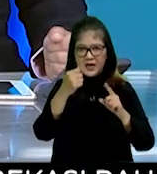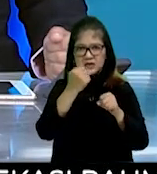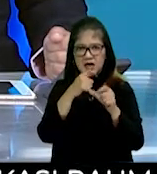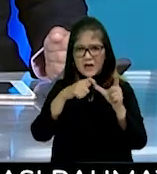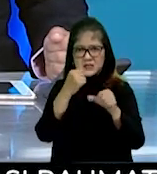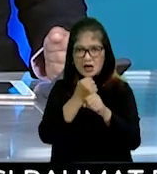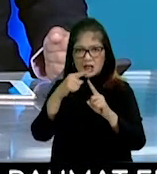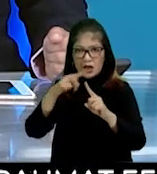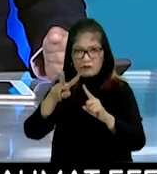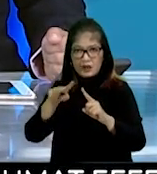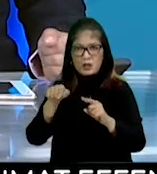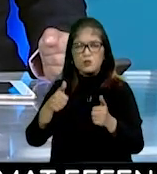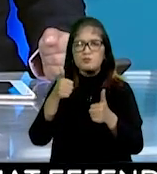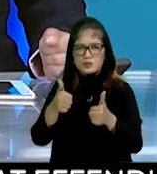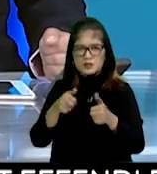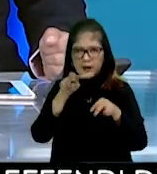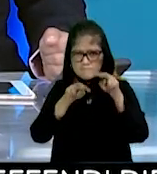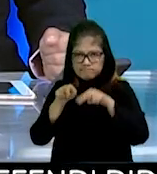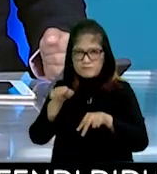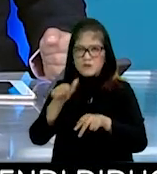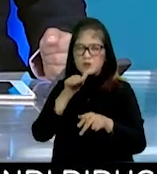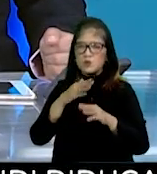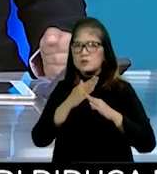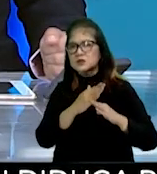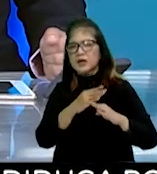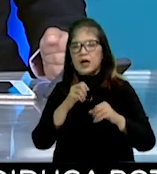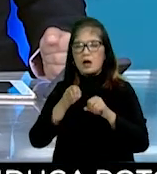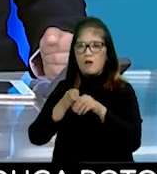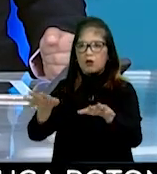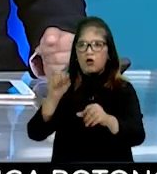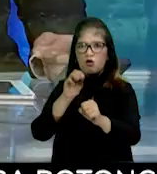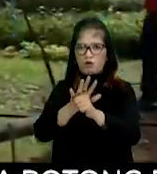serta mendeteksi lebih cepat untuk menekan laju penyebaran COVID-19.